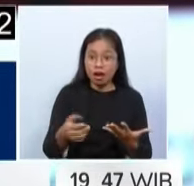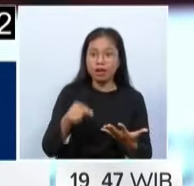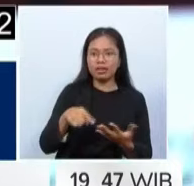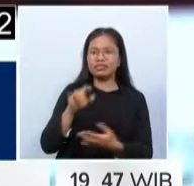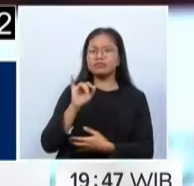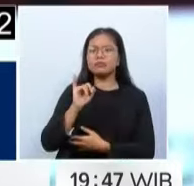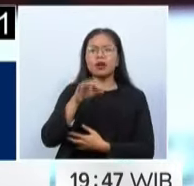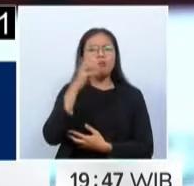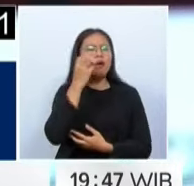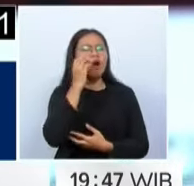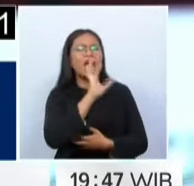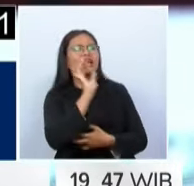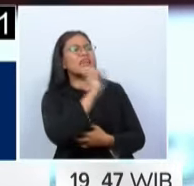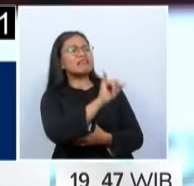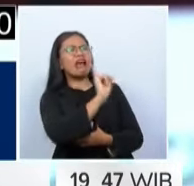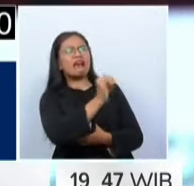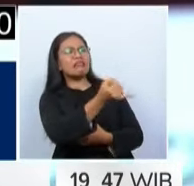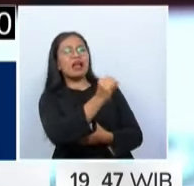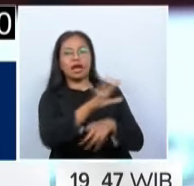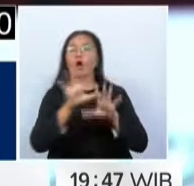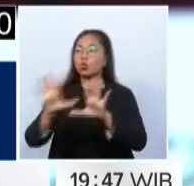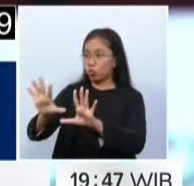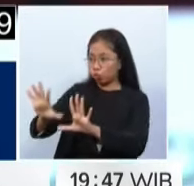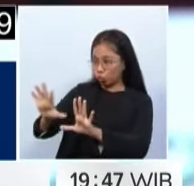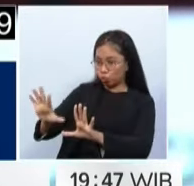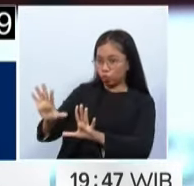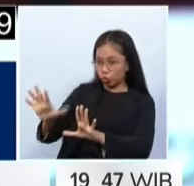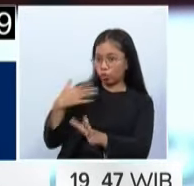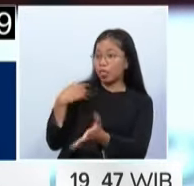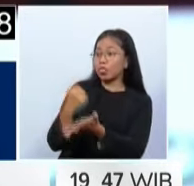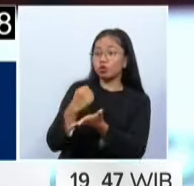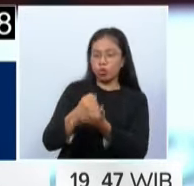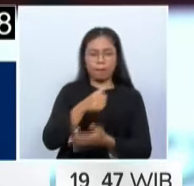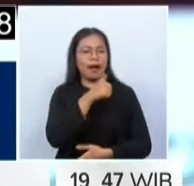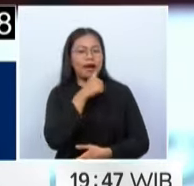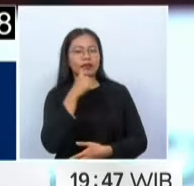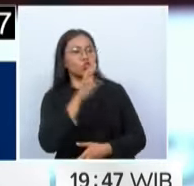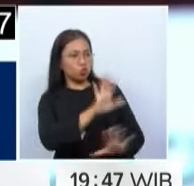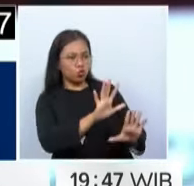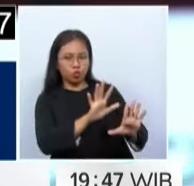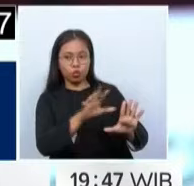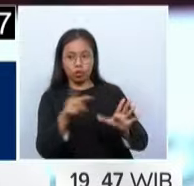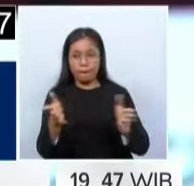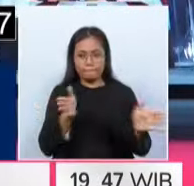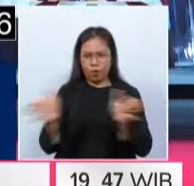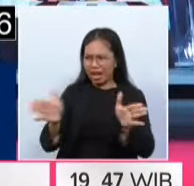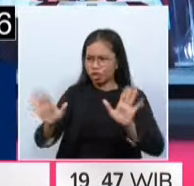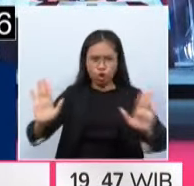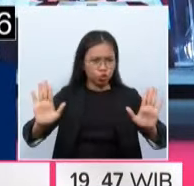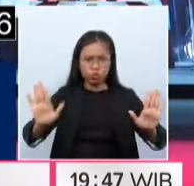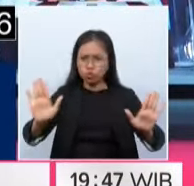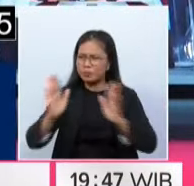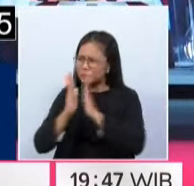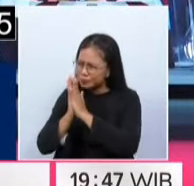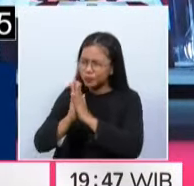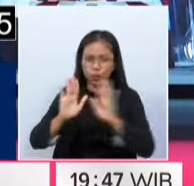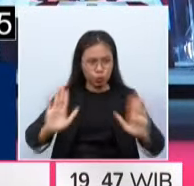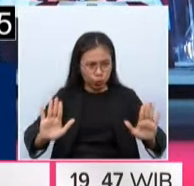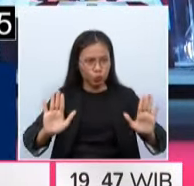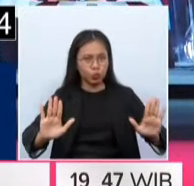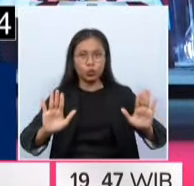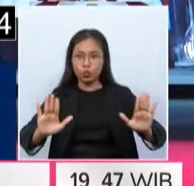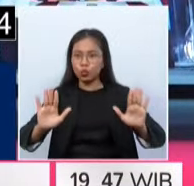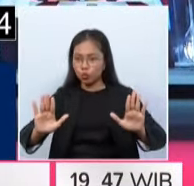atas apa yang perlu saya sampaikan jangan dat akabo Mohon maaf ini mohon mohon